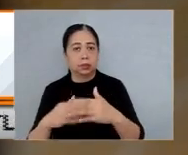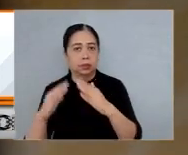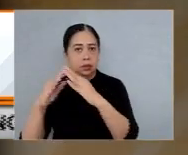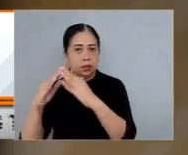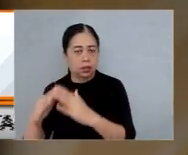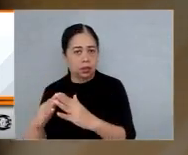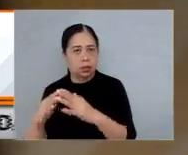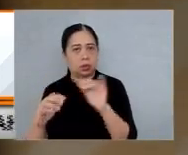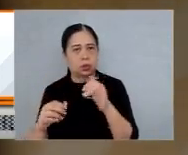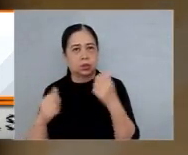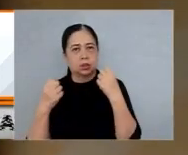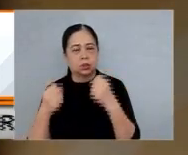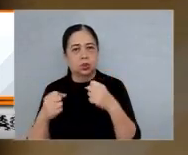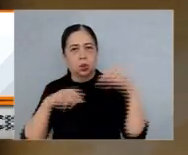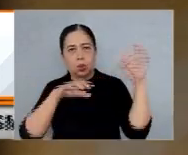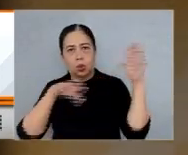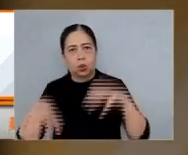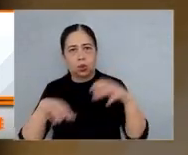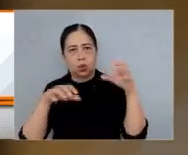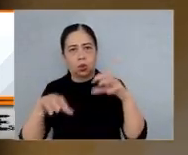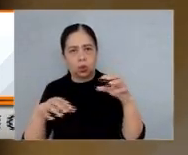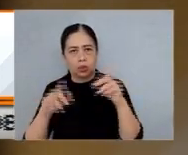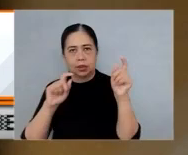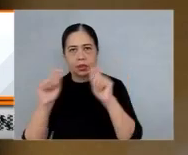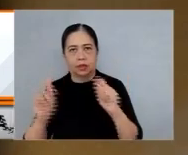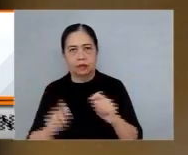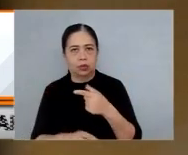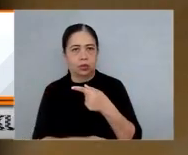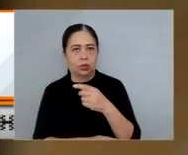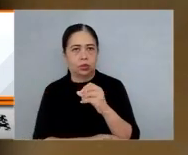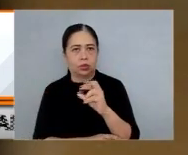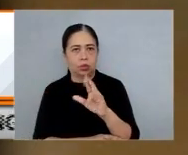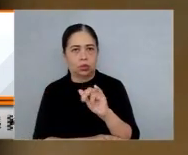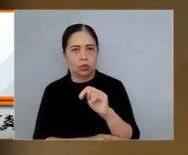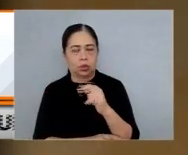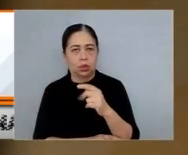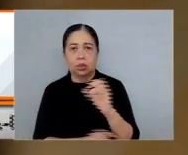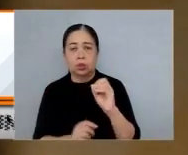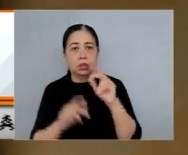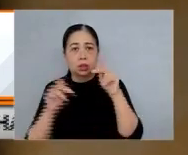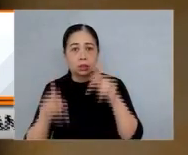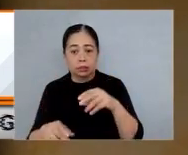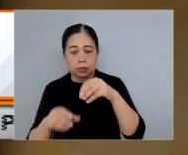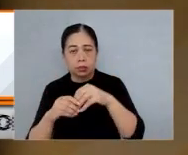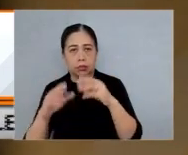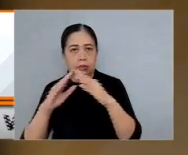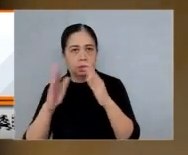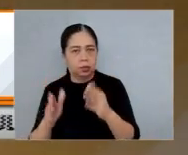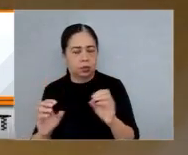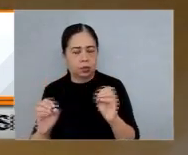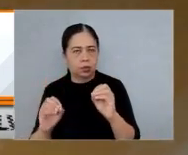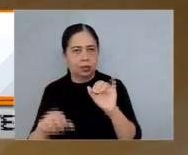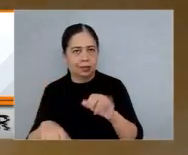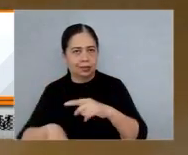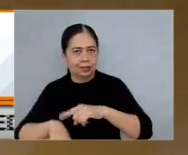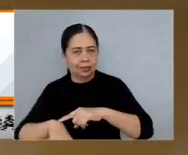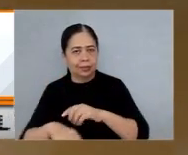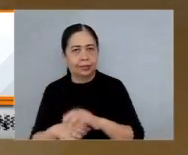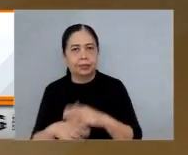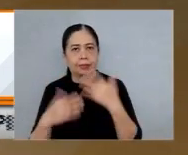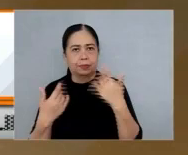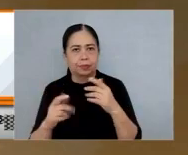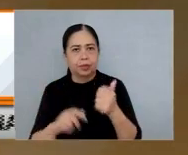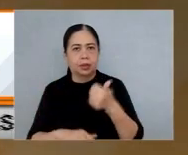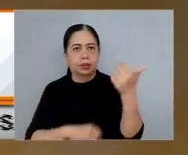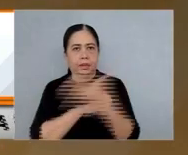bunsod ng malakas na buhos ng ulan dulot ng bagyong guring wala naman daw tao sa inanod na bahay Noong mga oras na iyon dahil nasa ibang